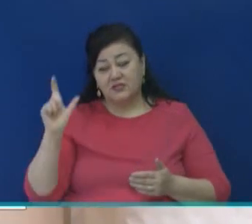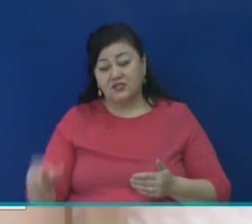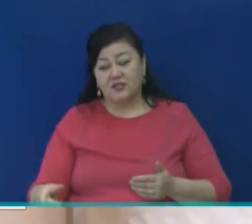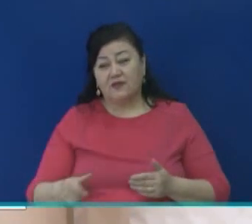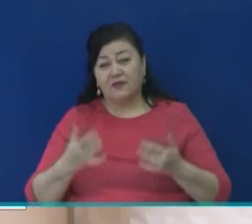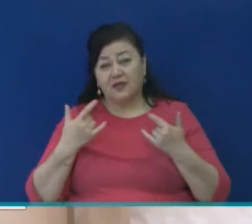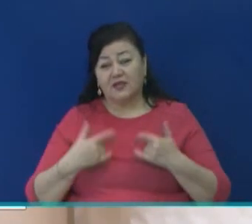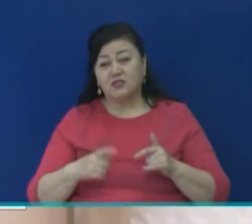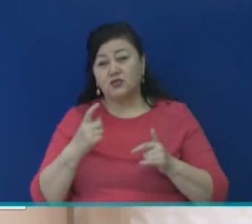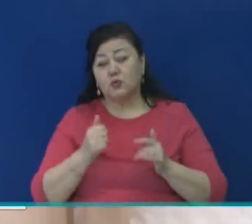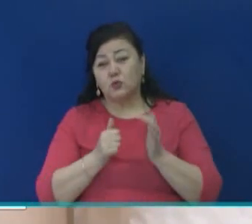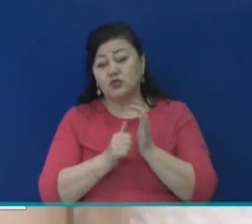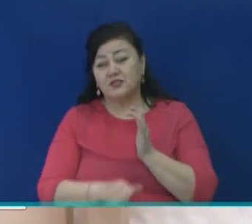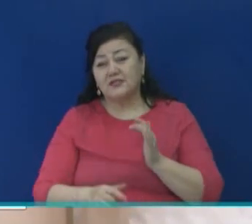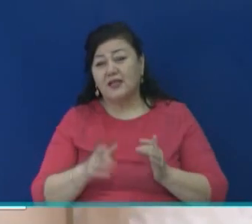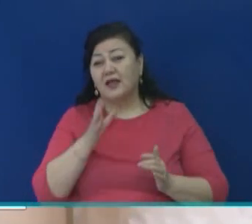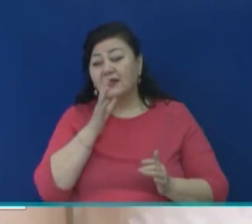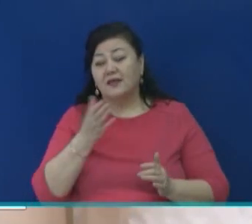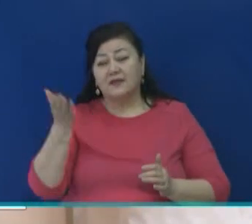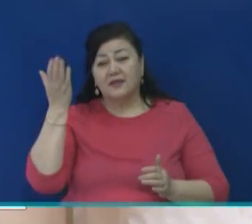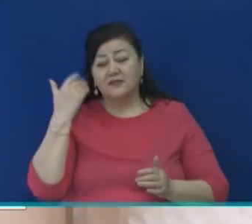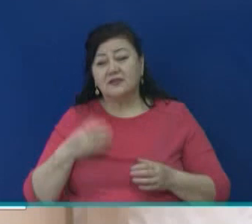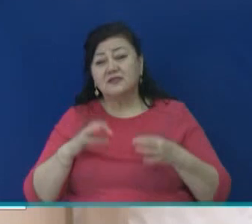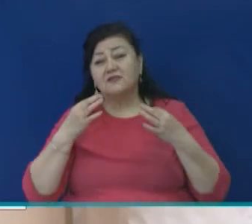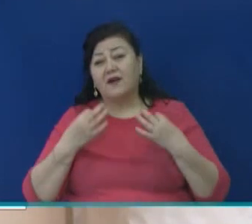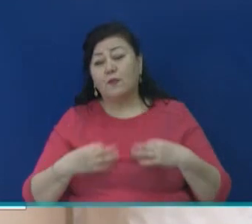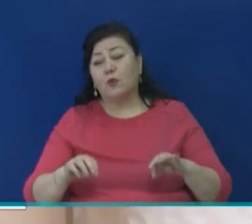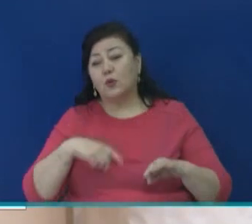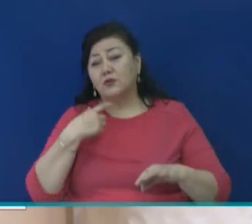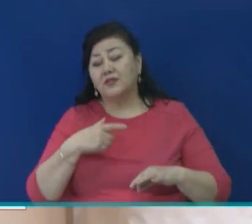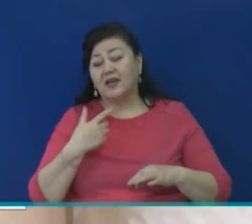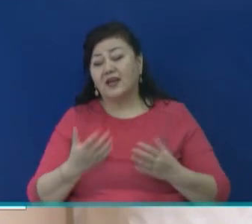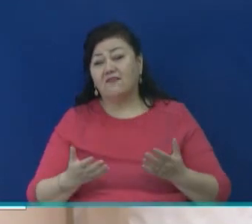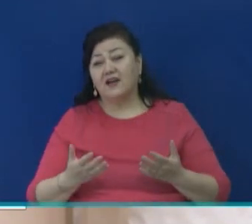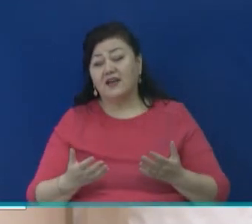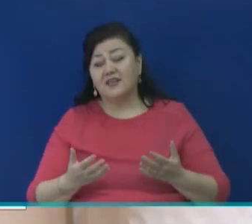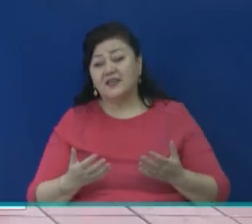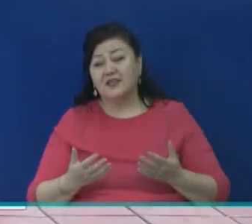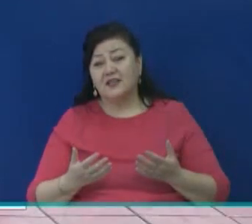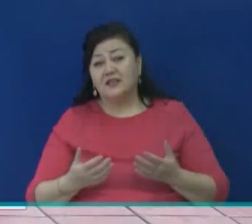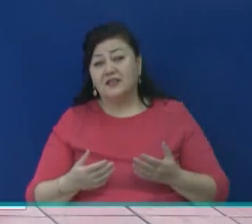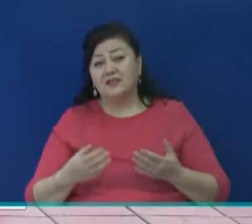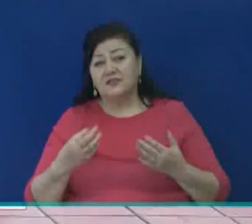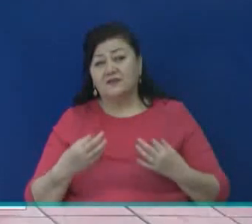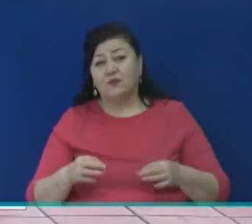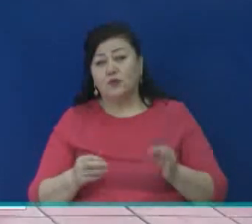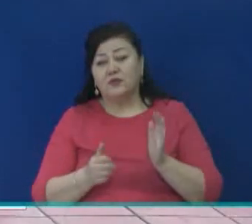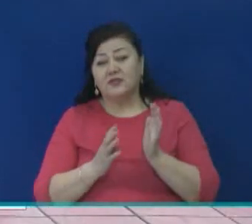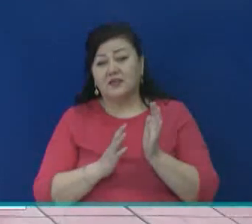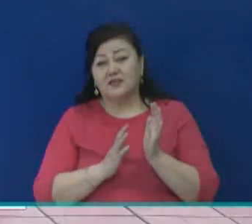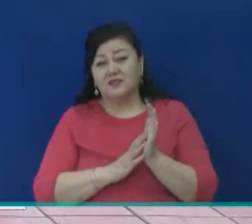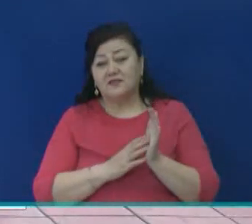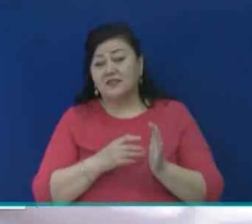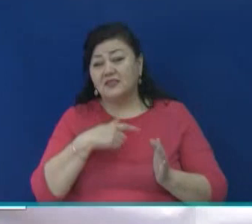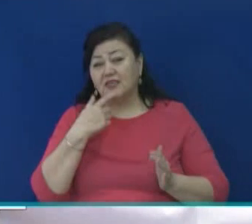160 лет назад свободно говорил на девяти языках Я живу сегодня 160 лет спустя Сколько языков Я знаю сколько